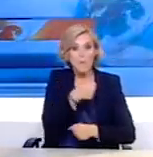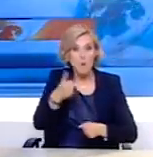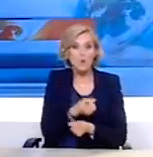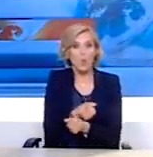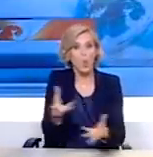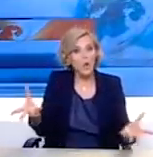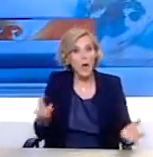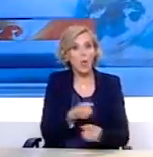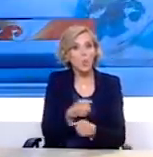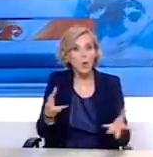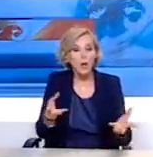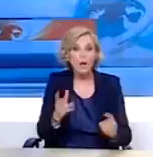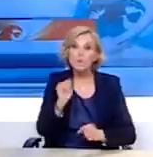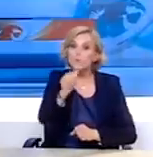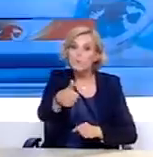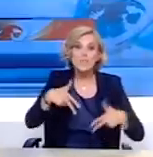Θα το υλοποιήσετε?